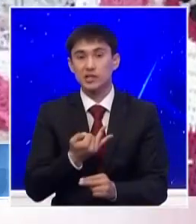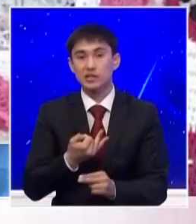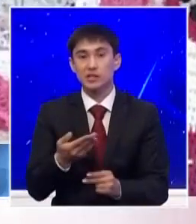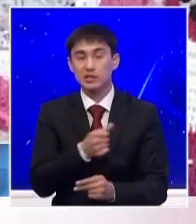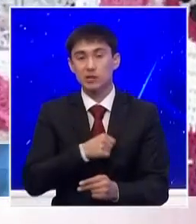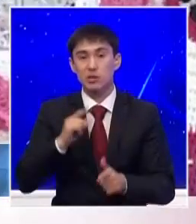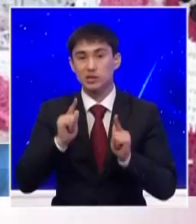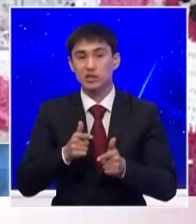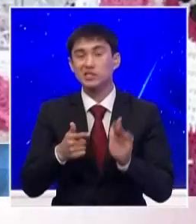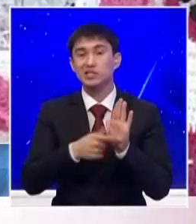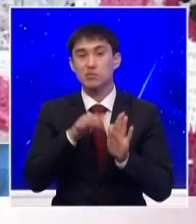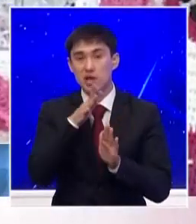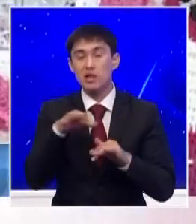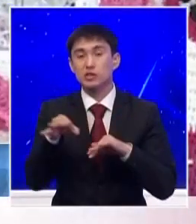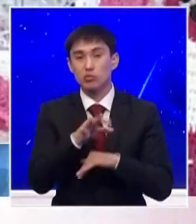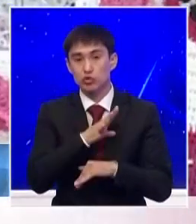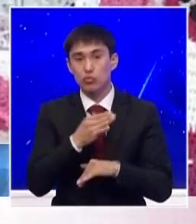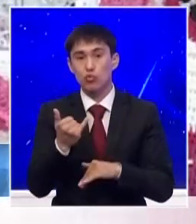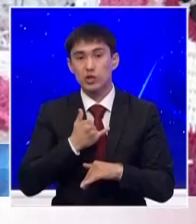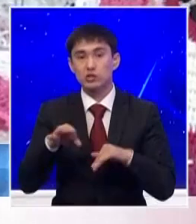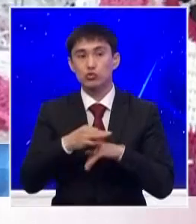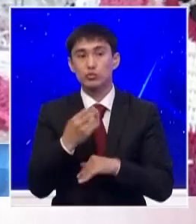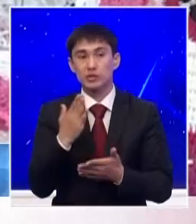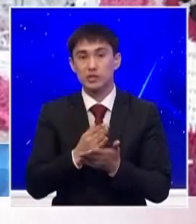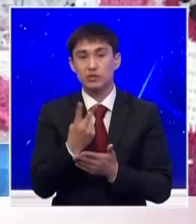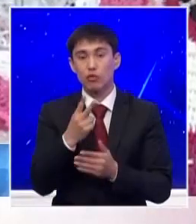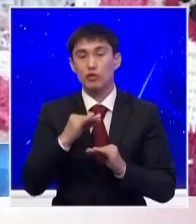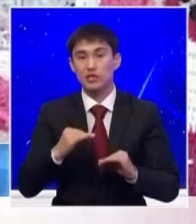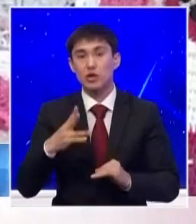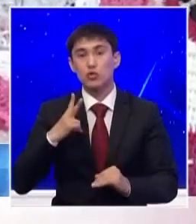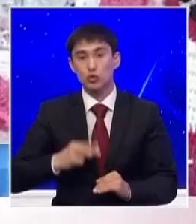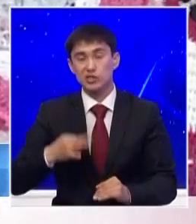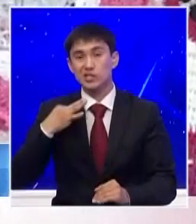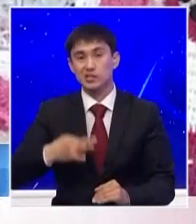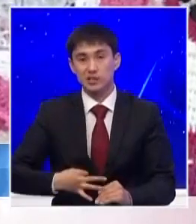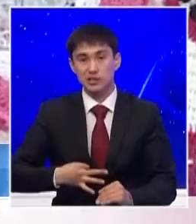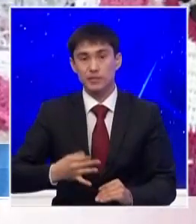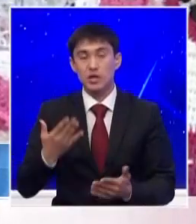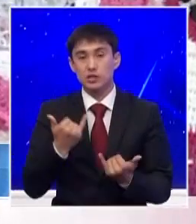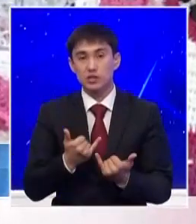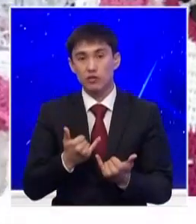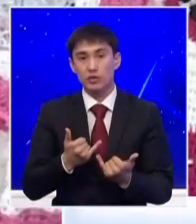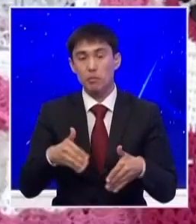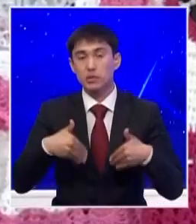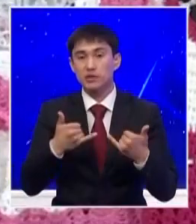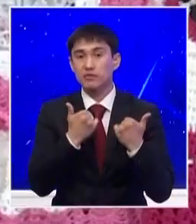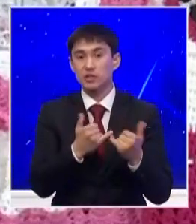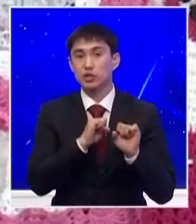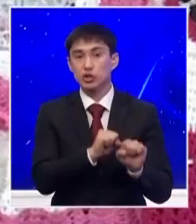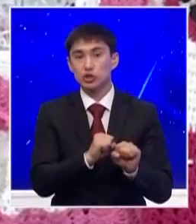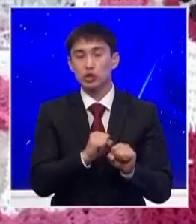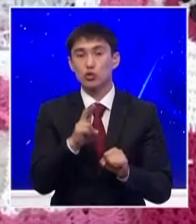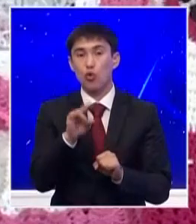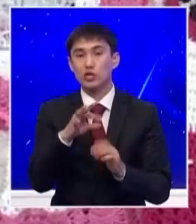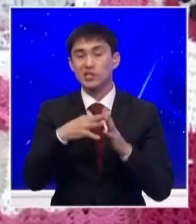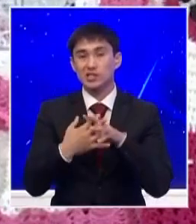как замужем. У нас с мужем есть 2 детей, дочка и сын. Сегодня представляю честь село Кужасык.